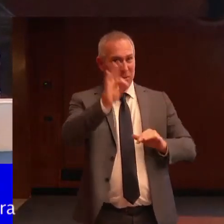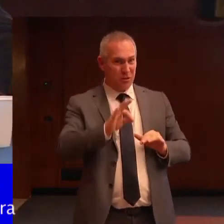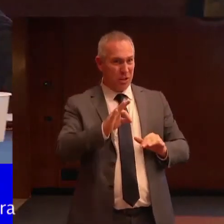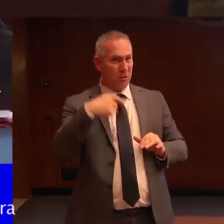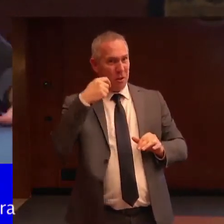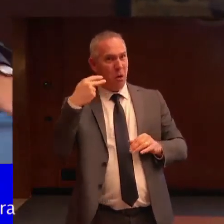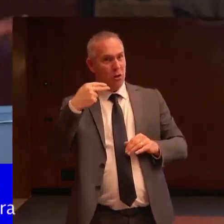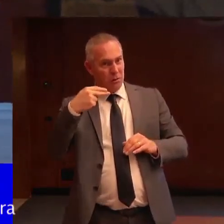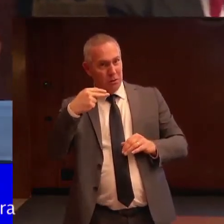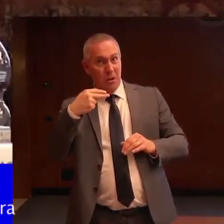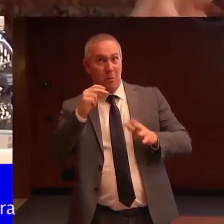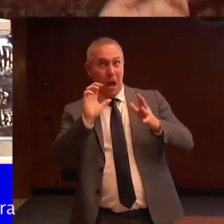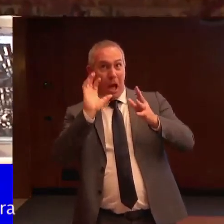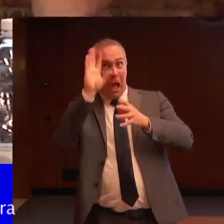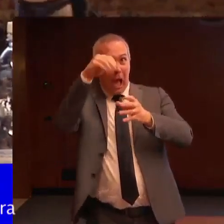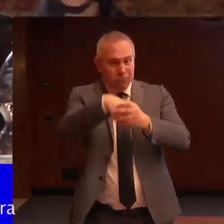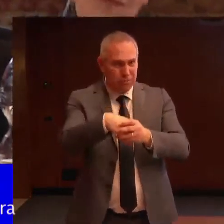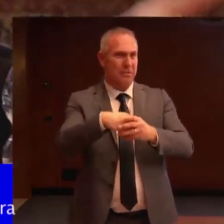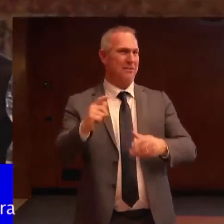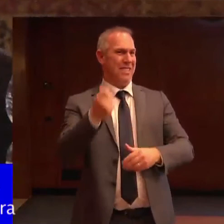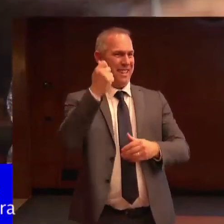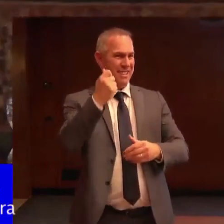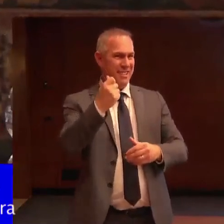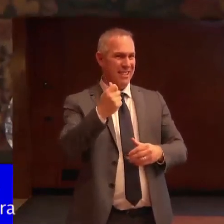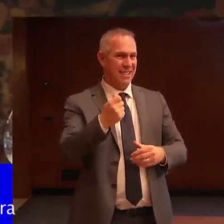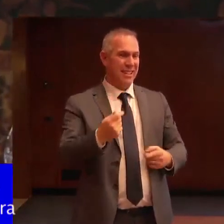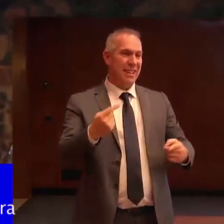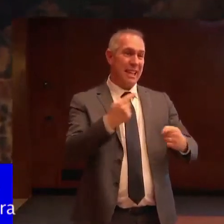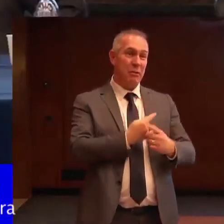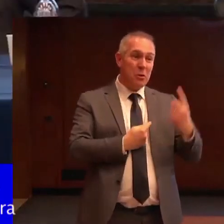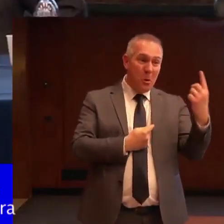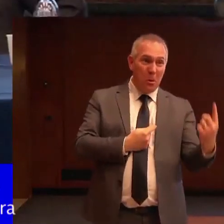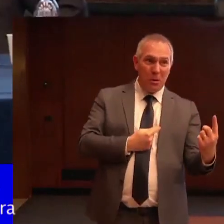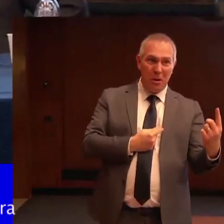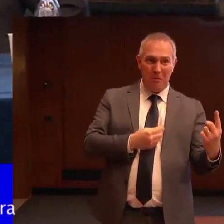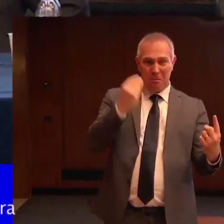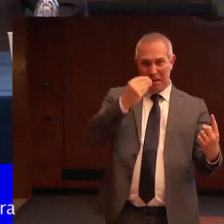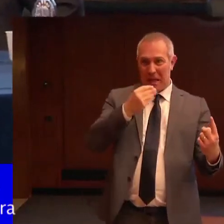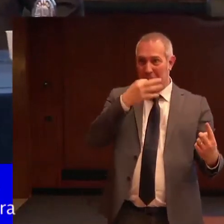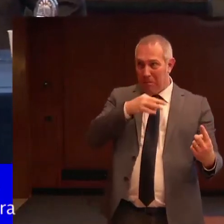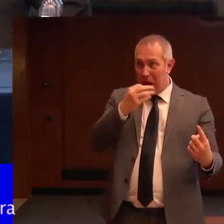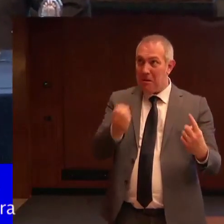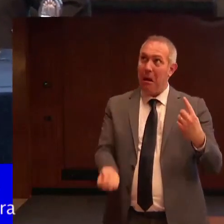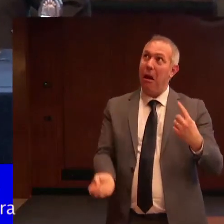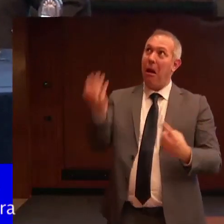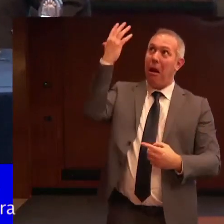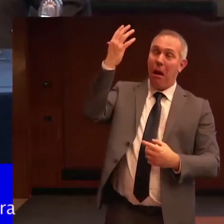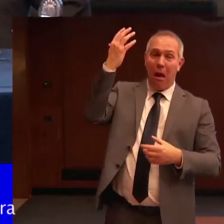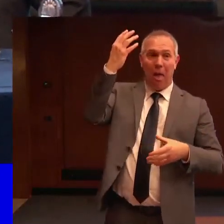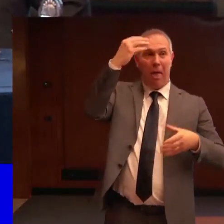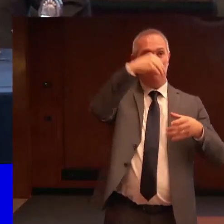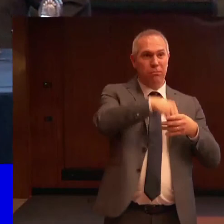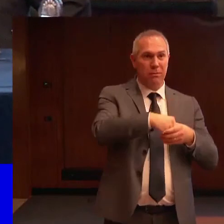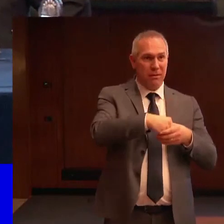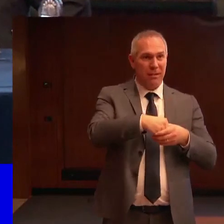vinto. Qui, siccome uno di loro è convinto di far canestro all'indietro, tira, hai la palla che gira